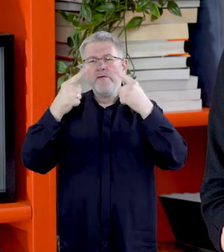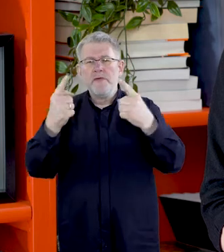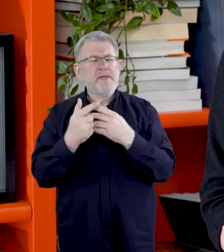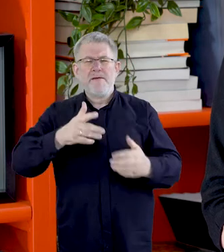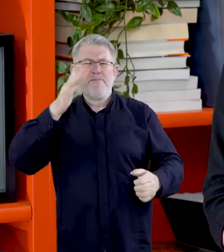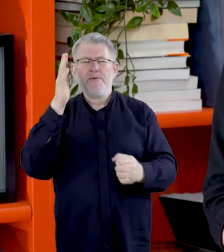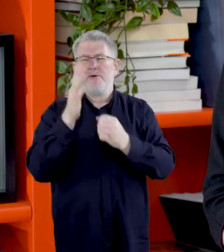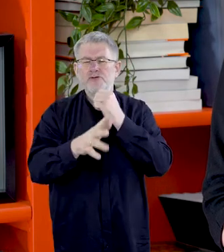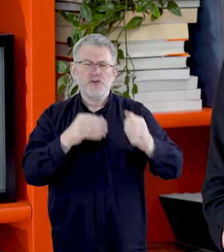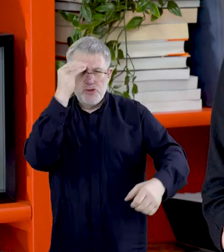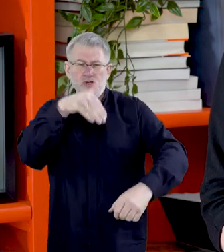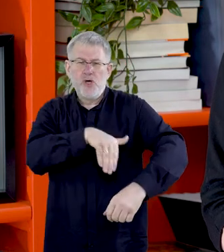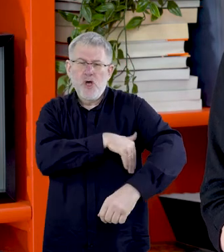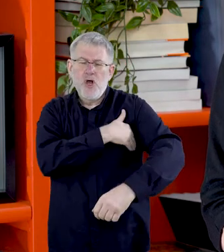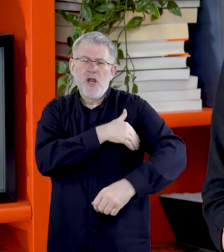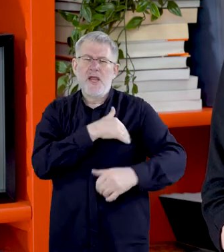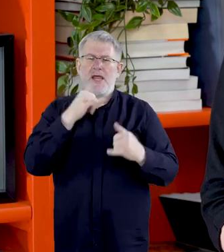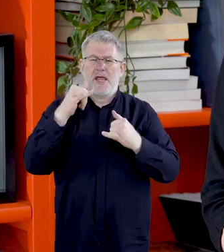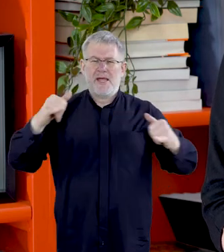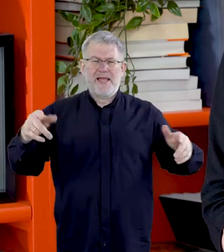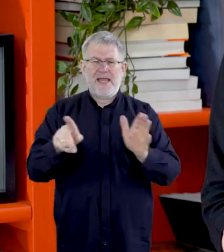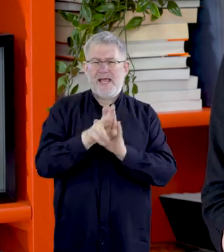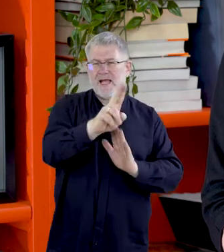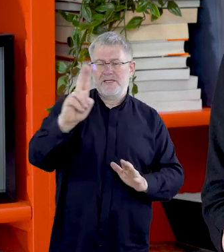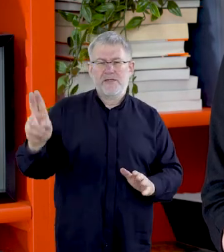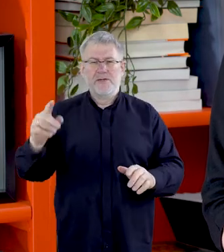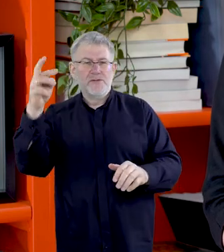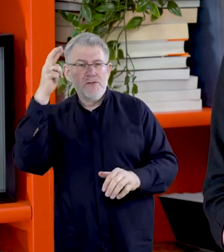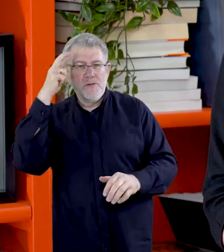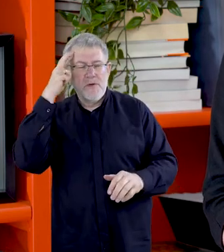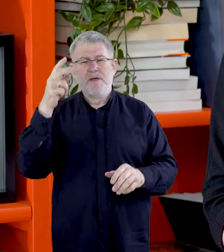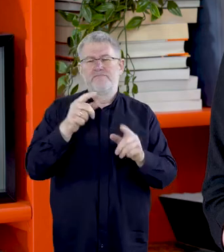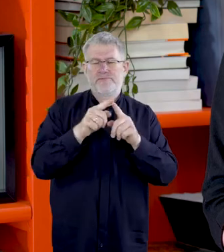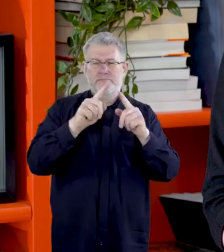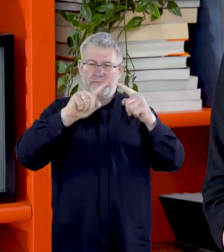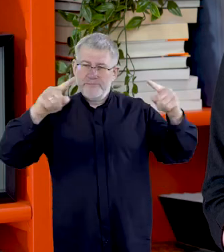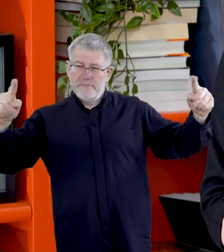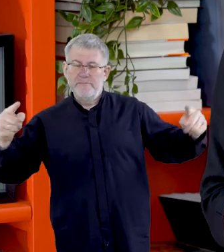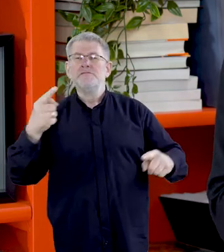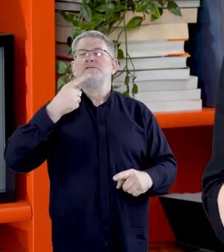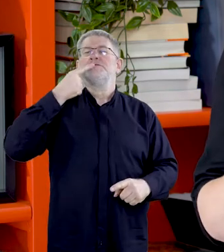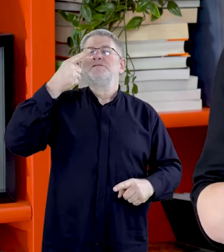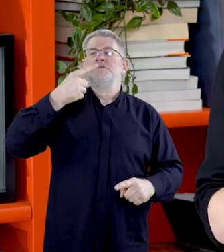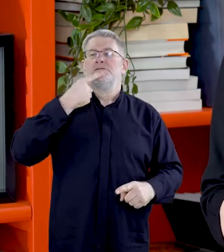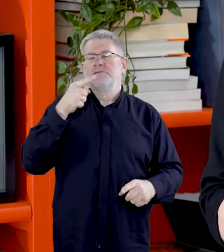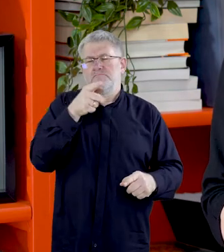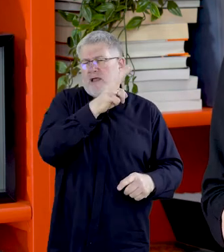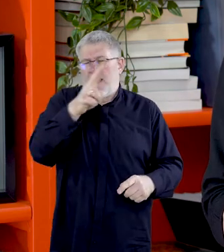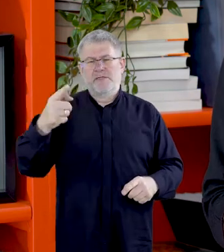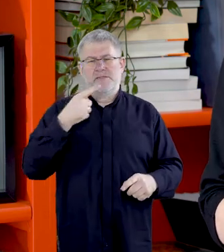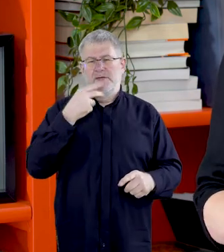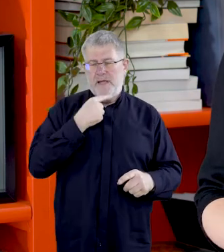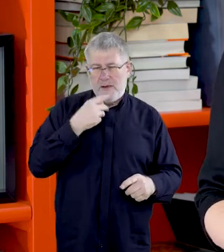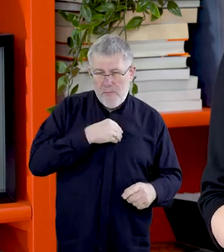najprostszej, szkolnej, podręcznikowej, myślę, dla każdego zrozumiałej definicji języka. I tą definicję możemy do każdego języka, do naszego